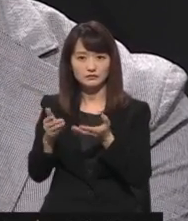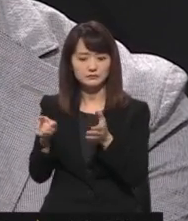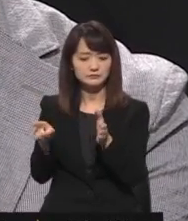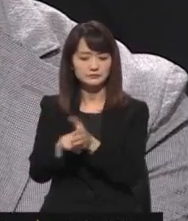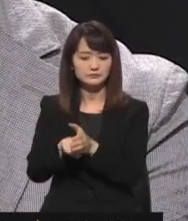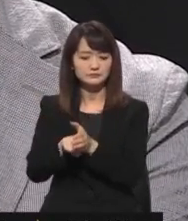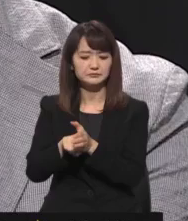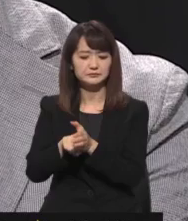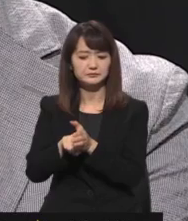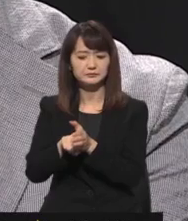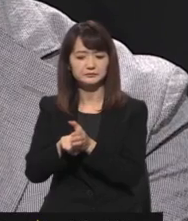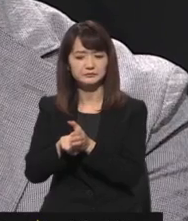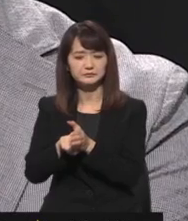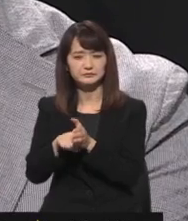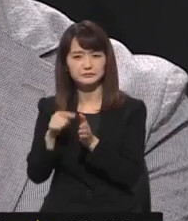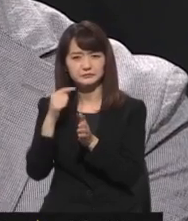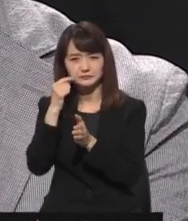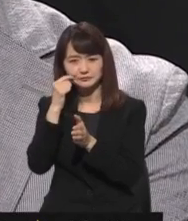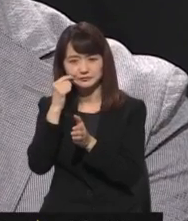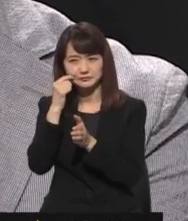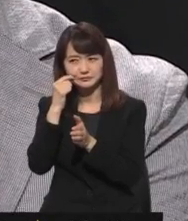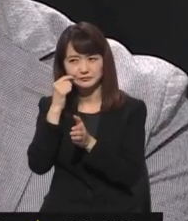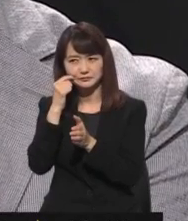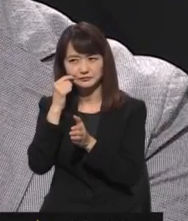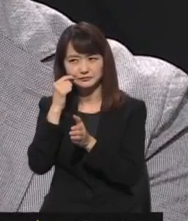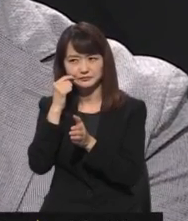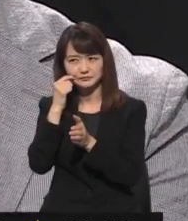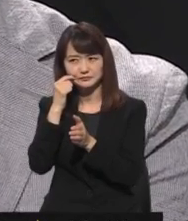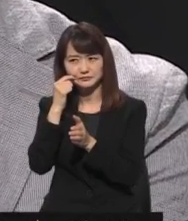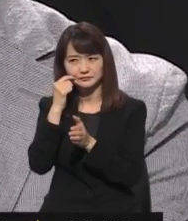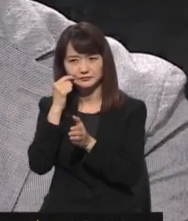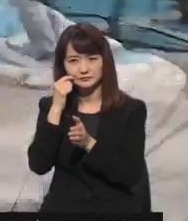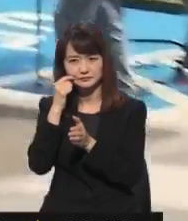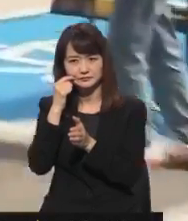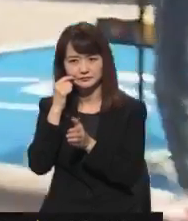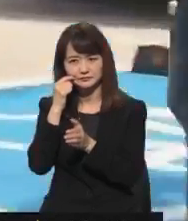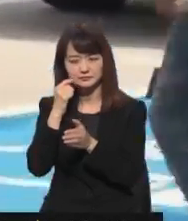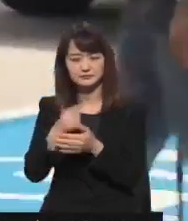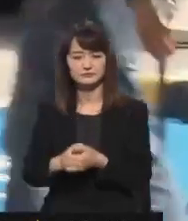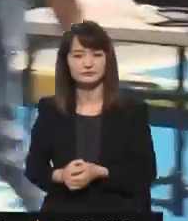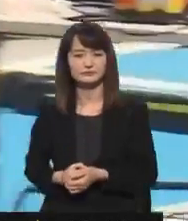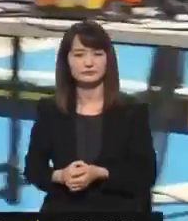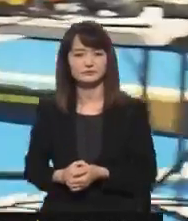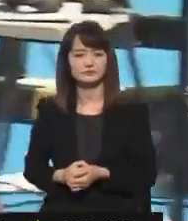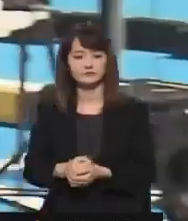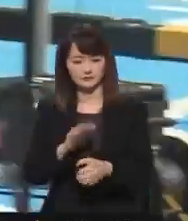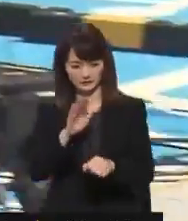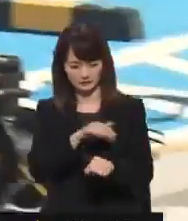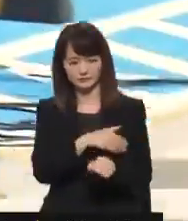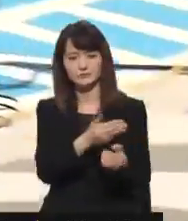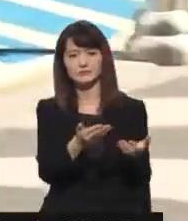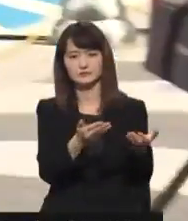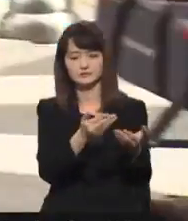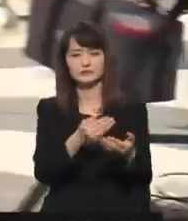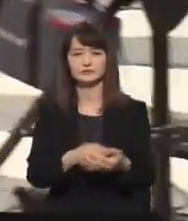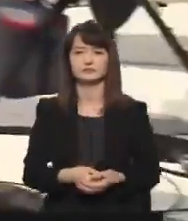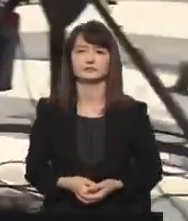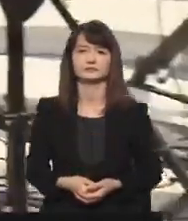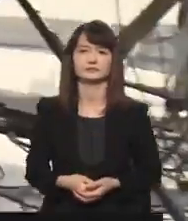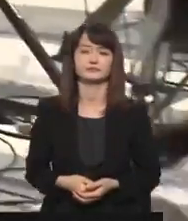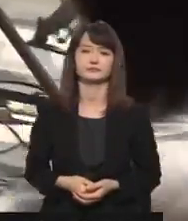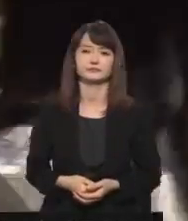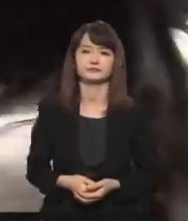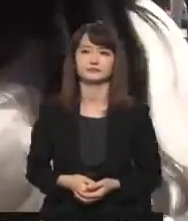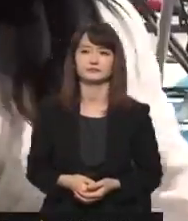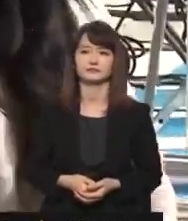믿게 만드는 이런 부분에 있어서는 사회성이 머리 없는 짓이라 저는 이렇게 좀 보이기도 해요 그런데 그